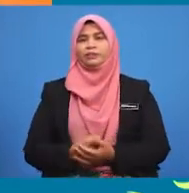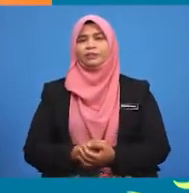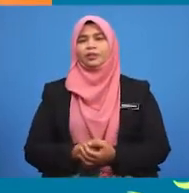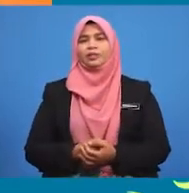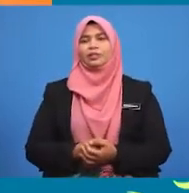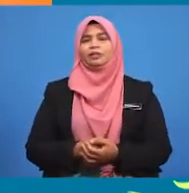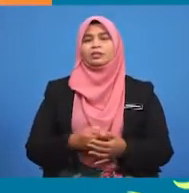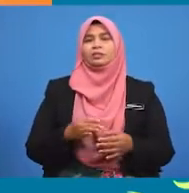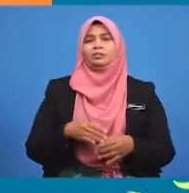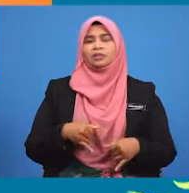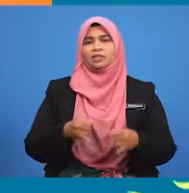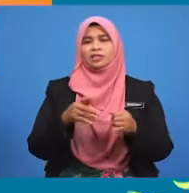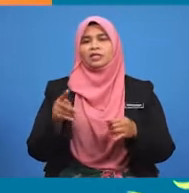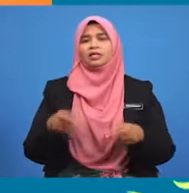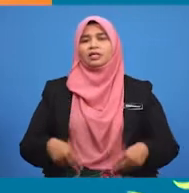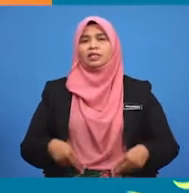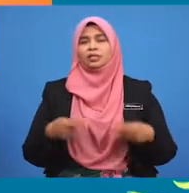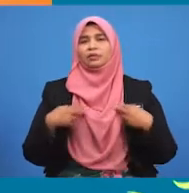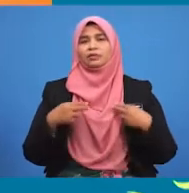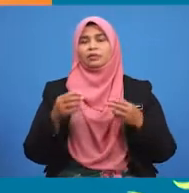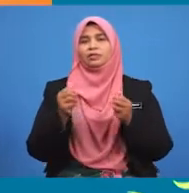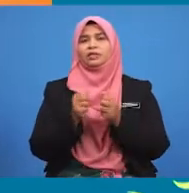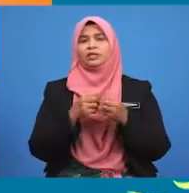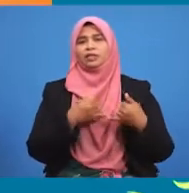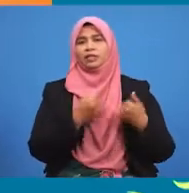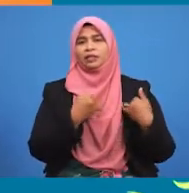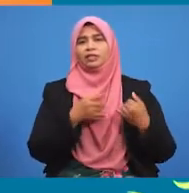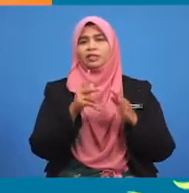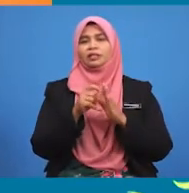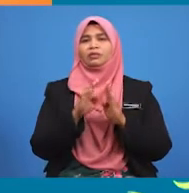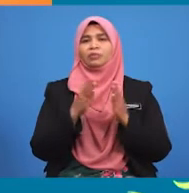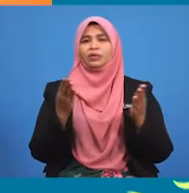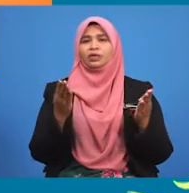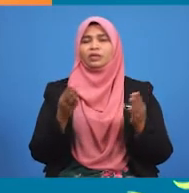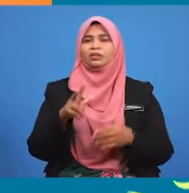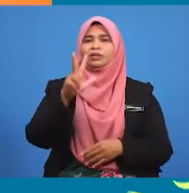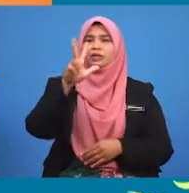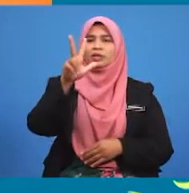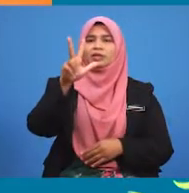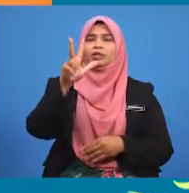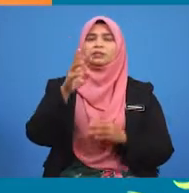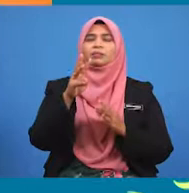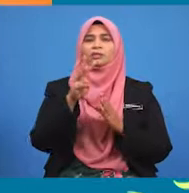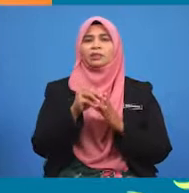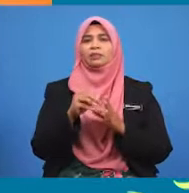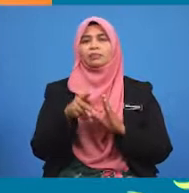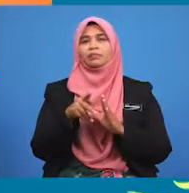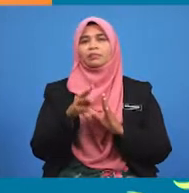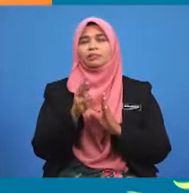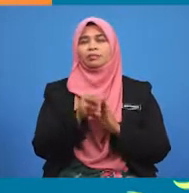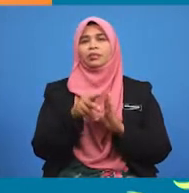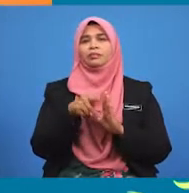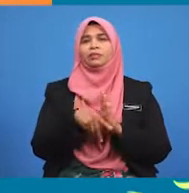daripada Allah dengan hati yang terbuka tanpa banyak persoalan. Seterusnya yang ketiga, murid-murid,